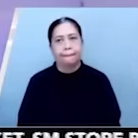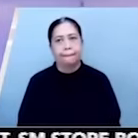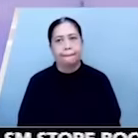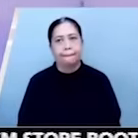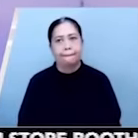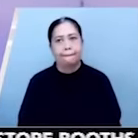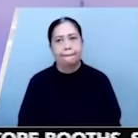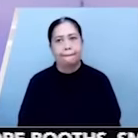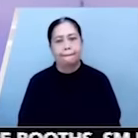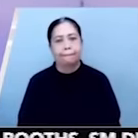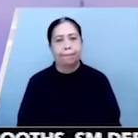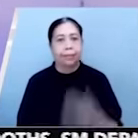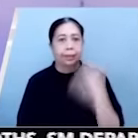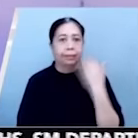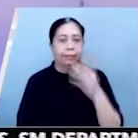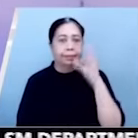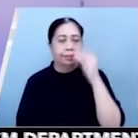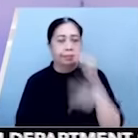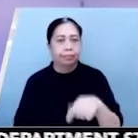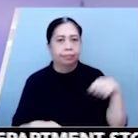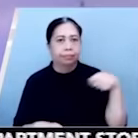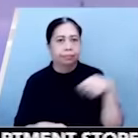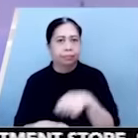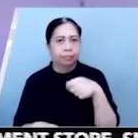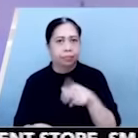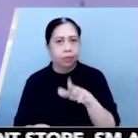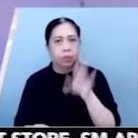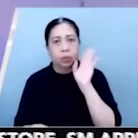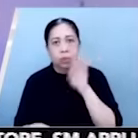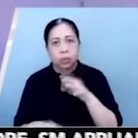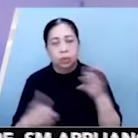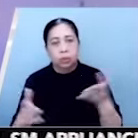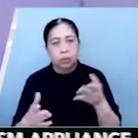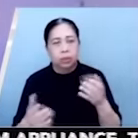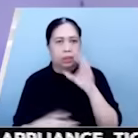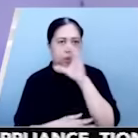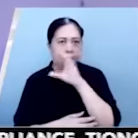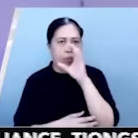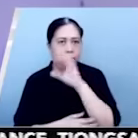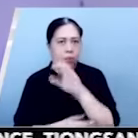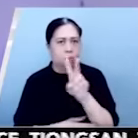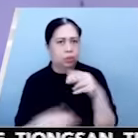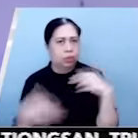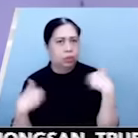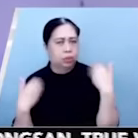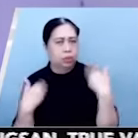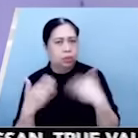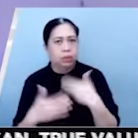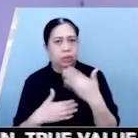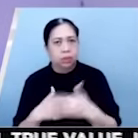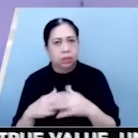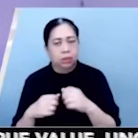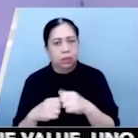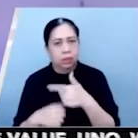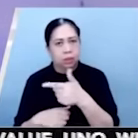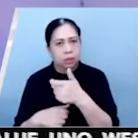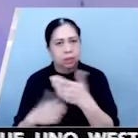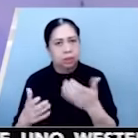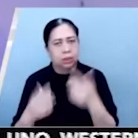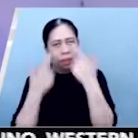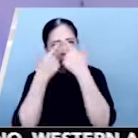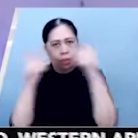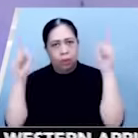Patay ang isang lalaki matapos saksakin ang sariling kapatid sa Cebu City. Dalawa menor de edad naman ang sugatan sa pamamaril sa Lapu-Lapu